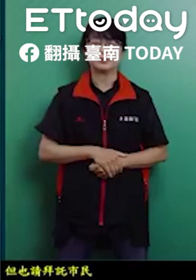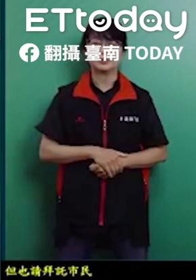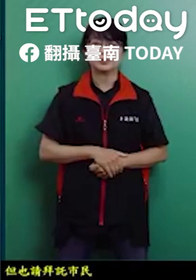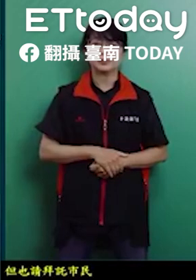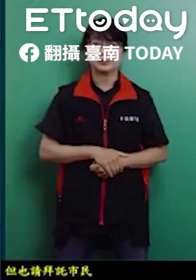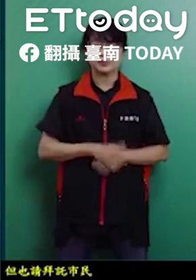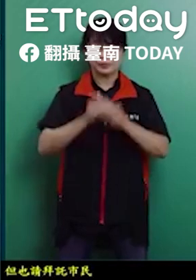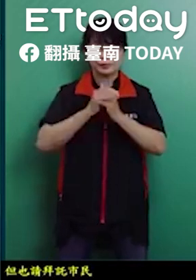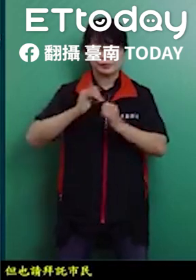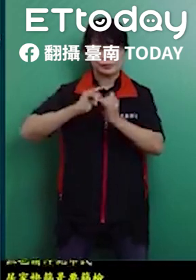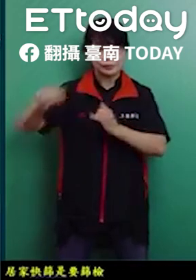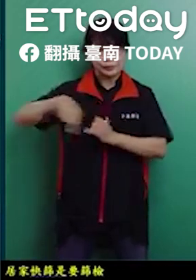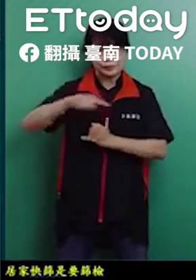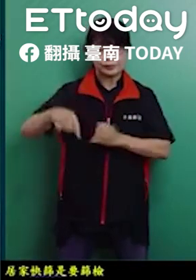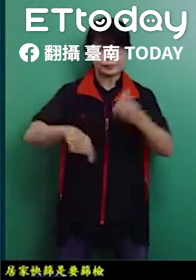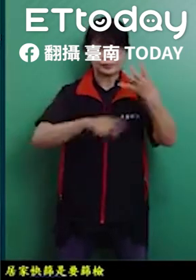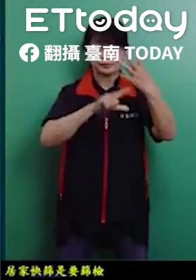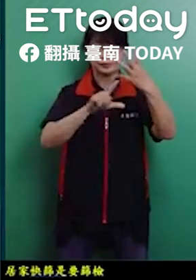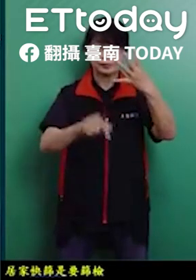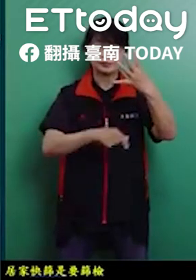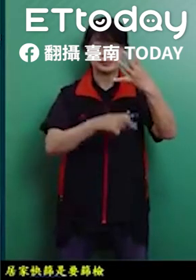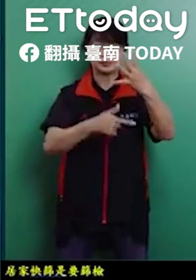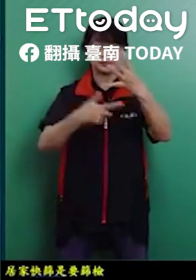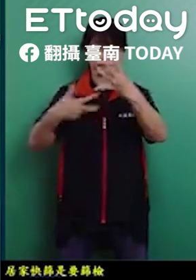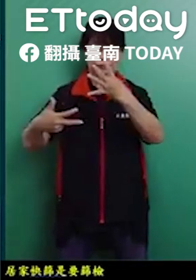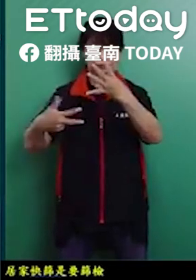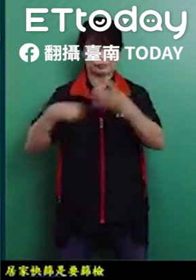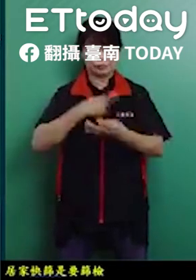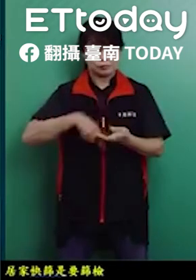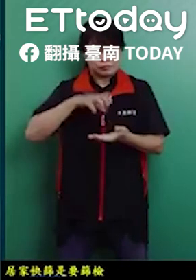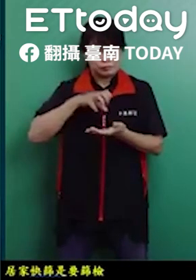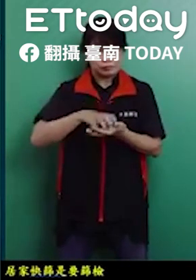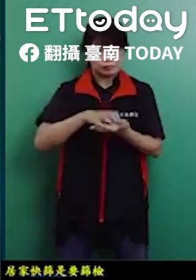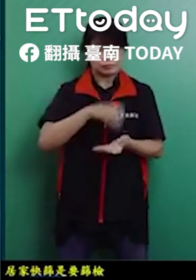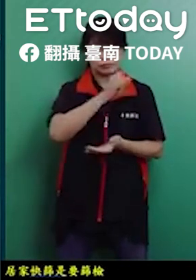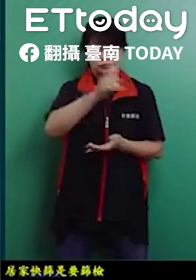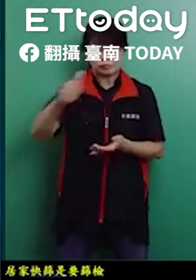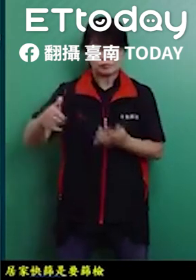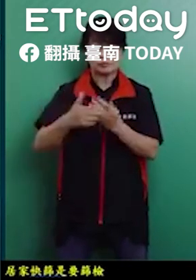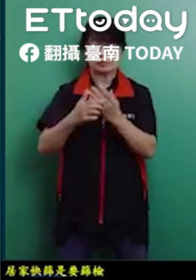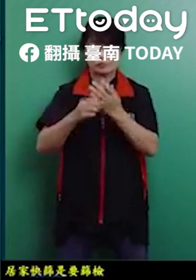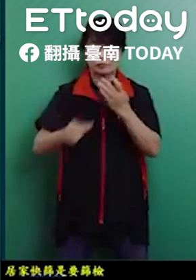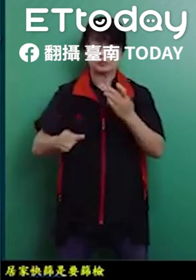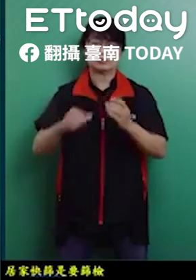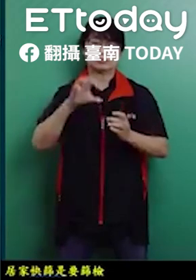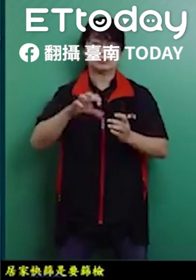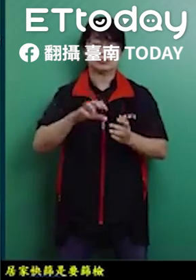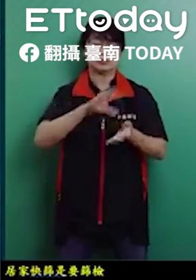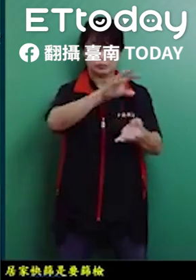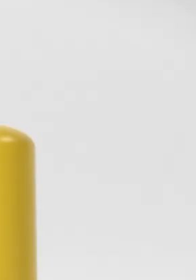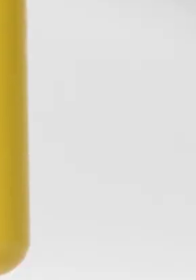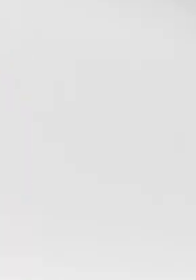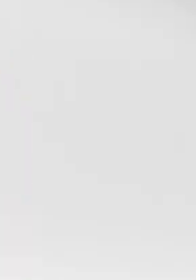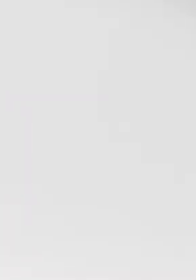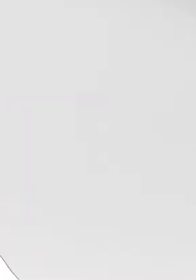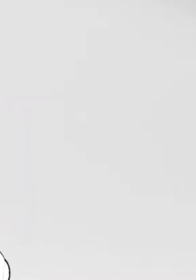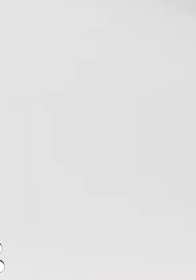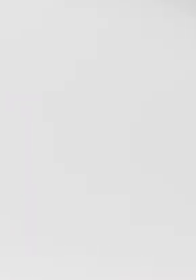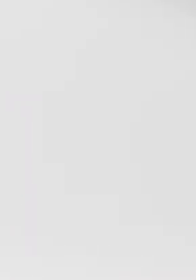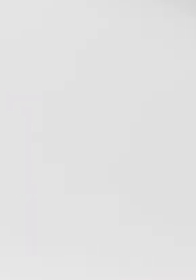具。也拜托我们台南市民，4月6号、4月7号，请持身份证到37区卫生所去领取居家快筛。以上报告。